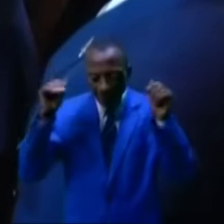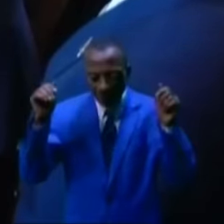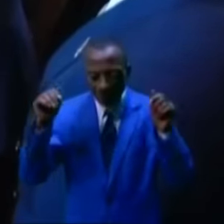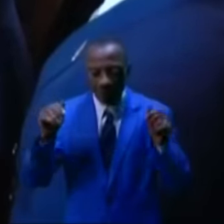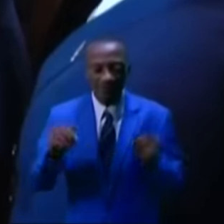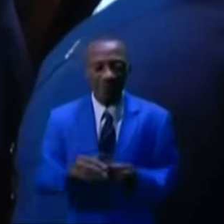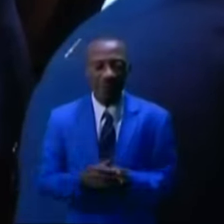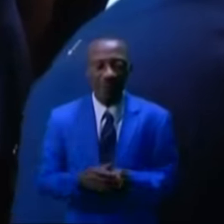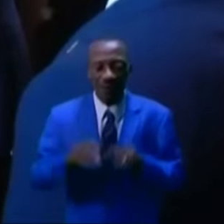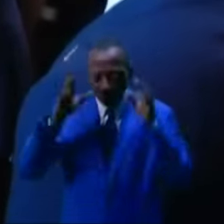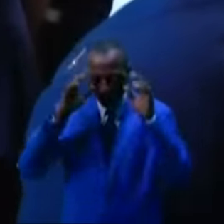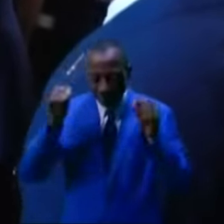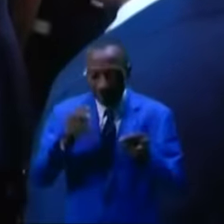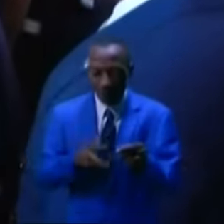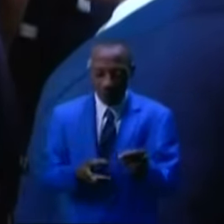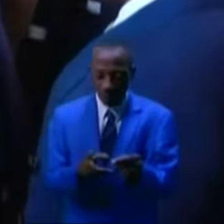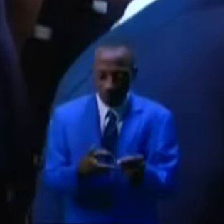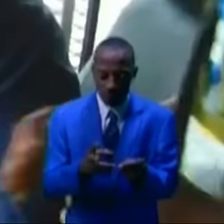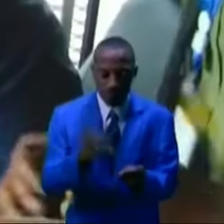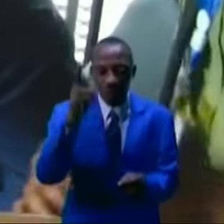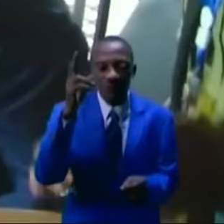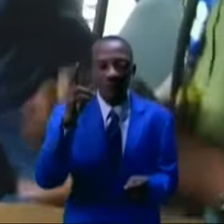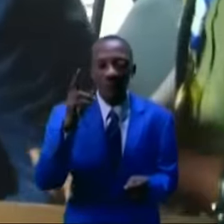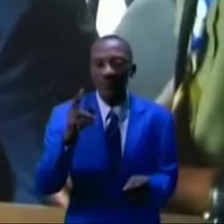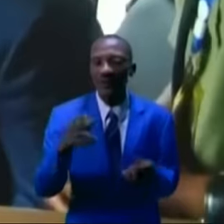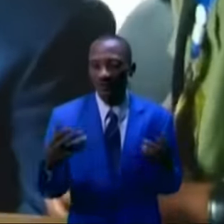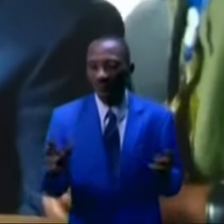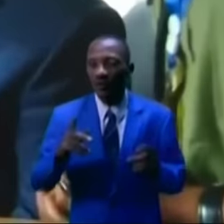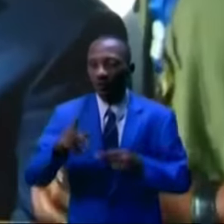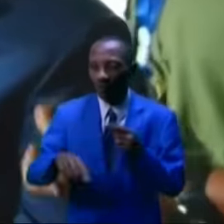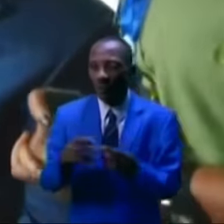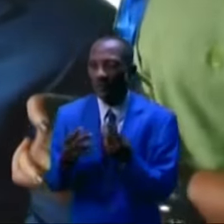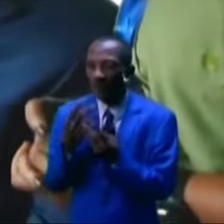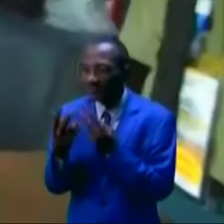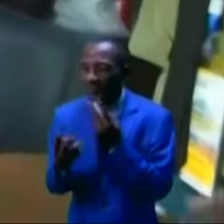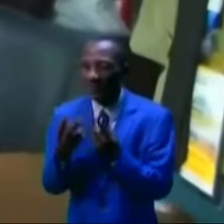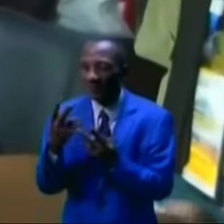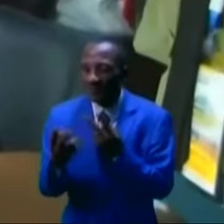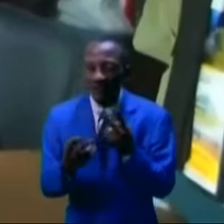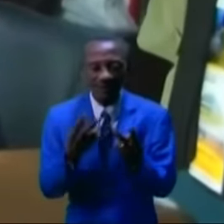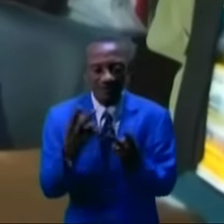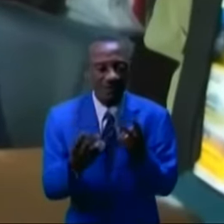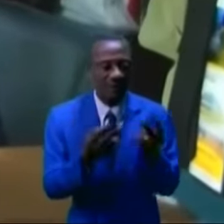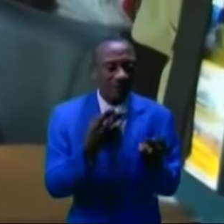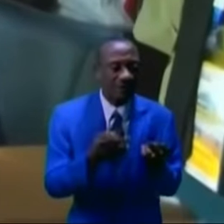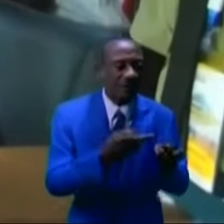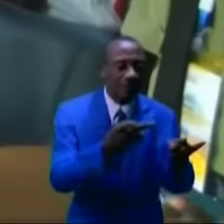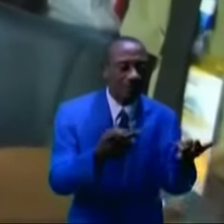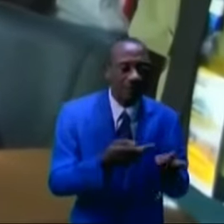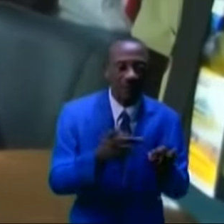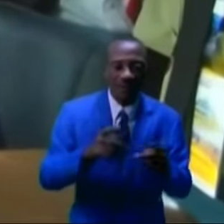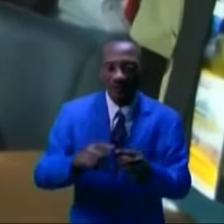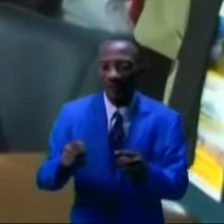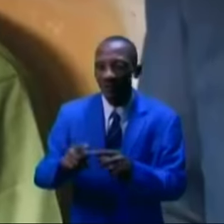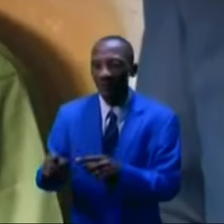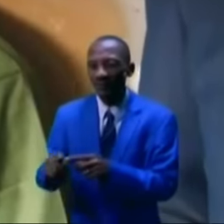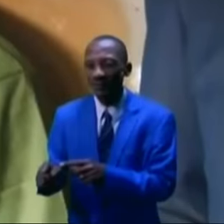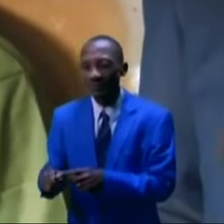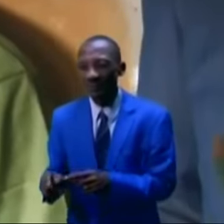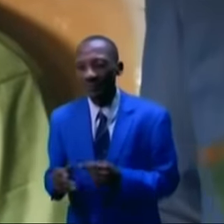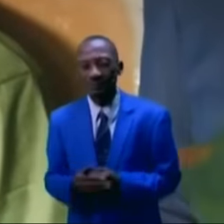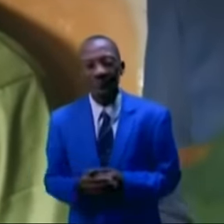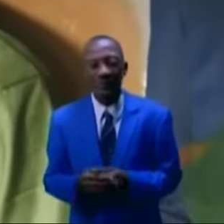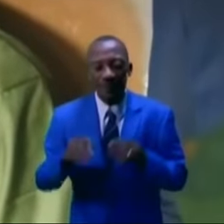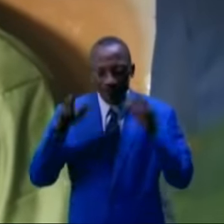citoyen du pays et la visite guidée du matériel ferroviaire. Aucun détail n'a échappé au président de la République qui a tenu à se